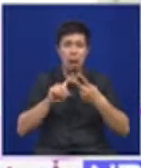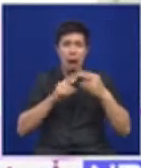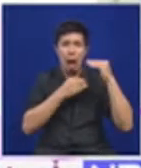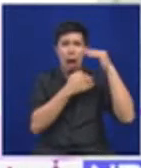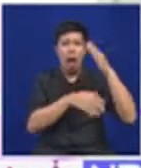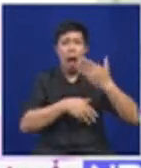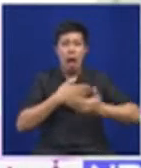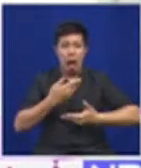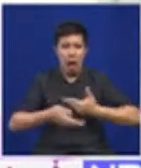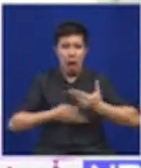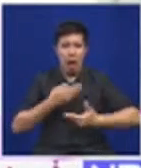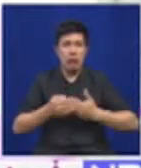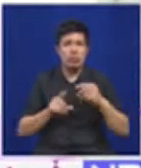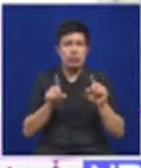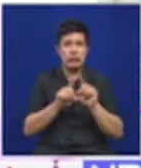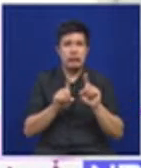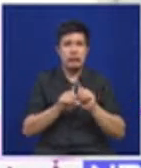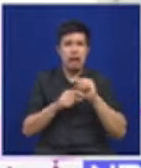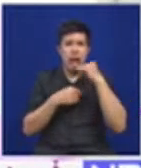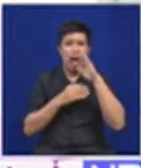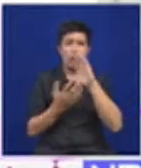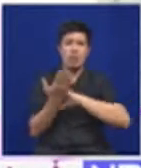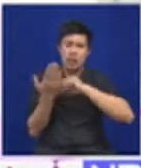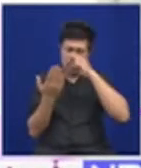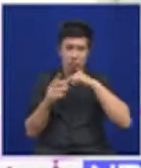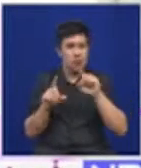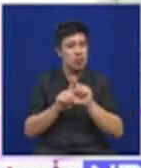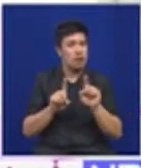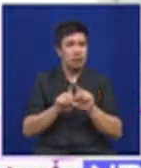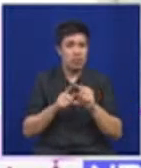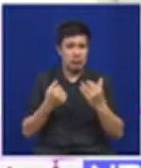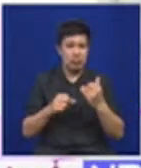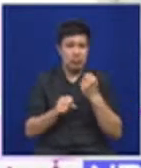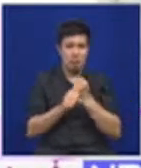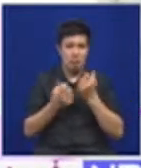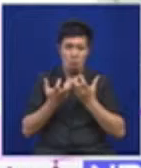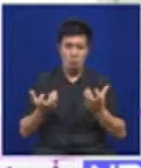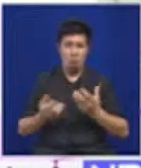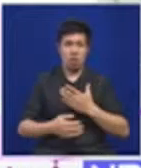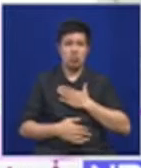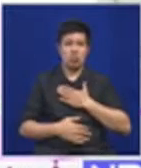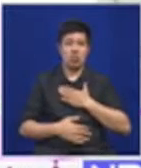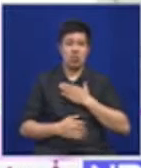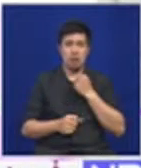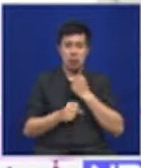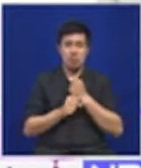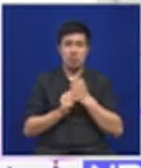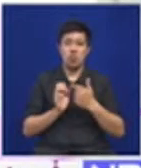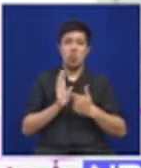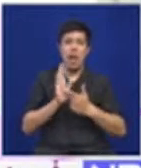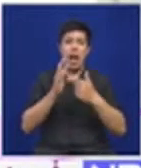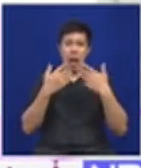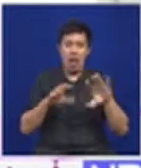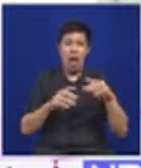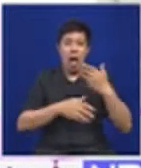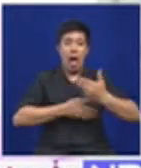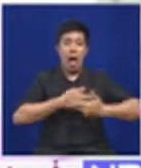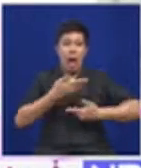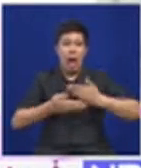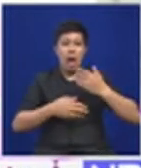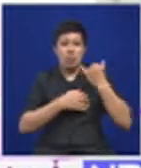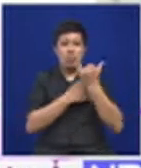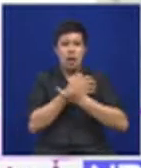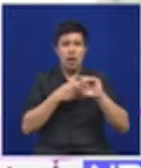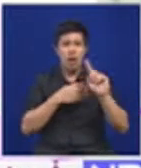าดเช่นเดียวกับจีนส่งมาขายประเทศไทยซึ่งขณะนี้เราแนะนำสินค้าของเราเนี่ยนะครับทำตัวอย่างเนี่ยแล้วก็ส่งไปขายยังประเทศเ